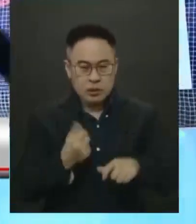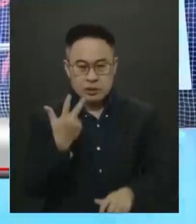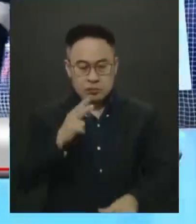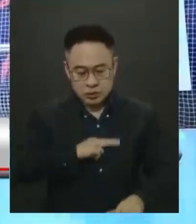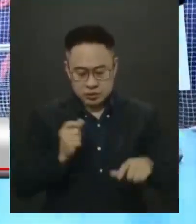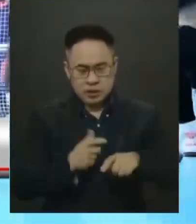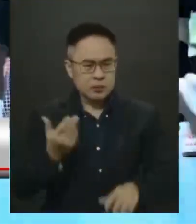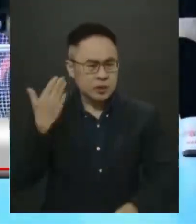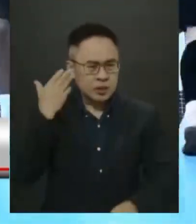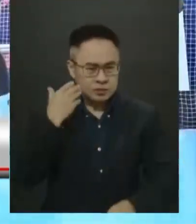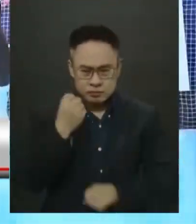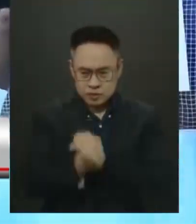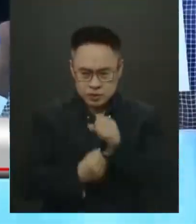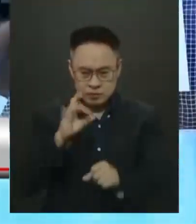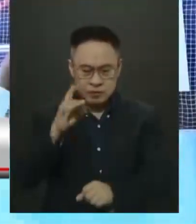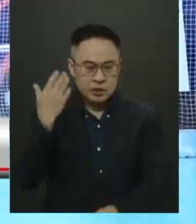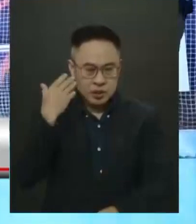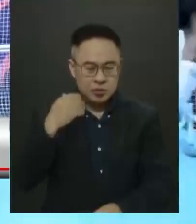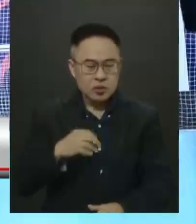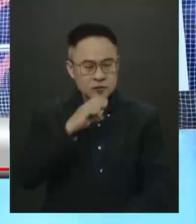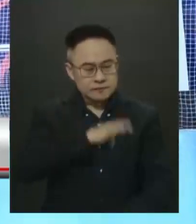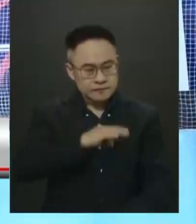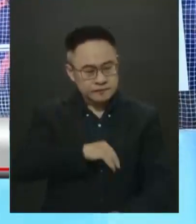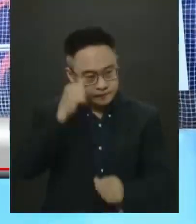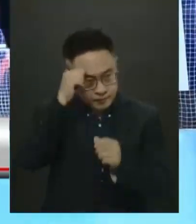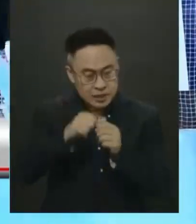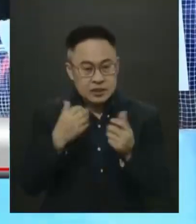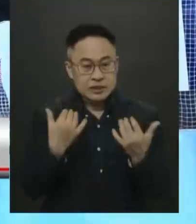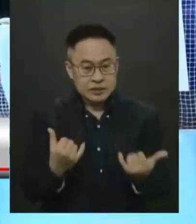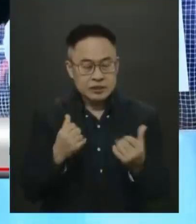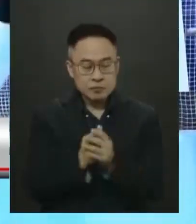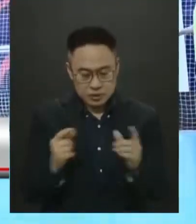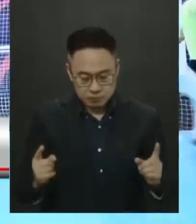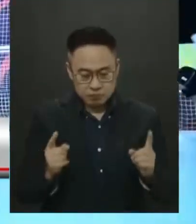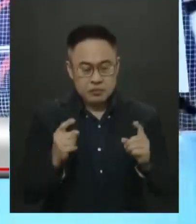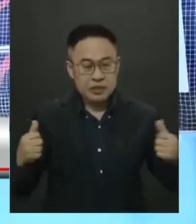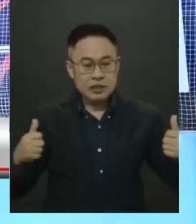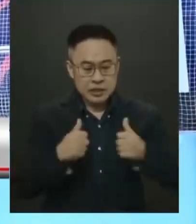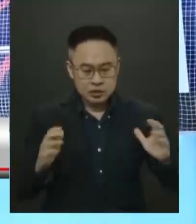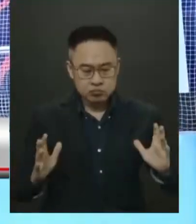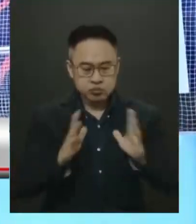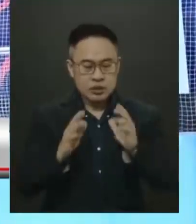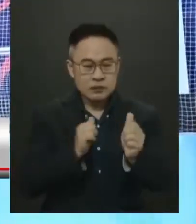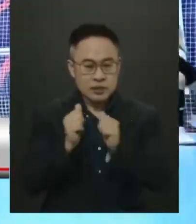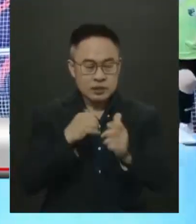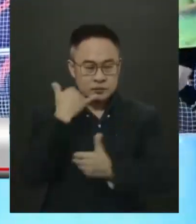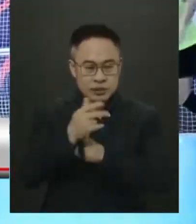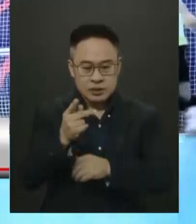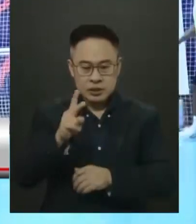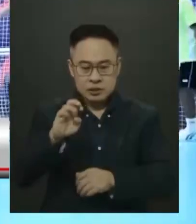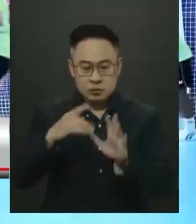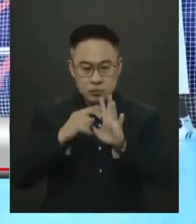ก็ยังเป็นความทรงจำที่ดีจนถึงปัจจุบันครั้งนี้หากมีโอกาสเนี่ยก็หวังว่าจะยิงประตูคิวบาเพื่อช่วยทีมชาติไทยให้ได้นะ